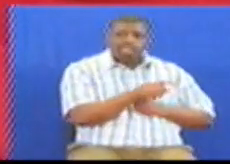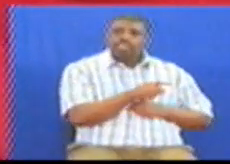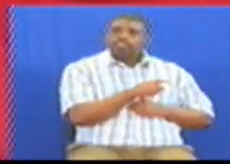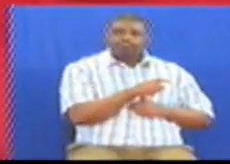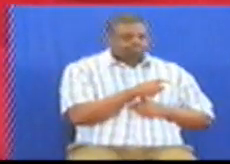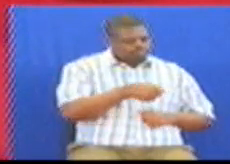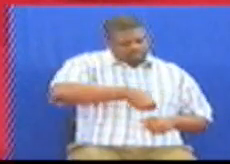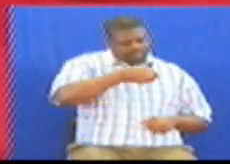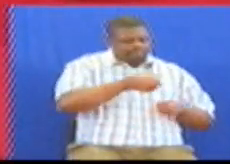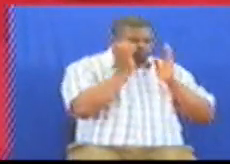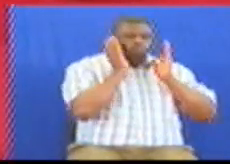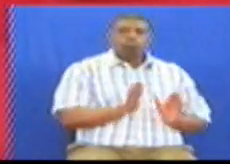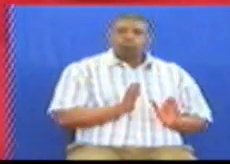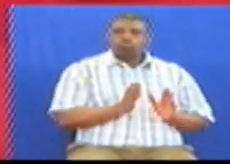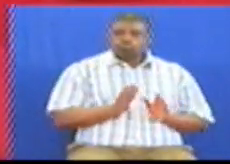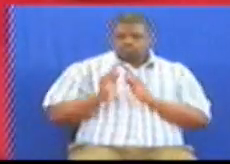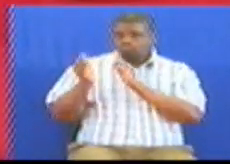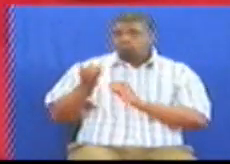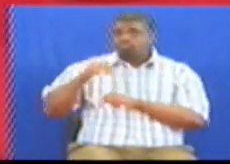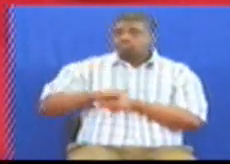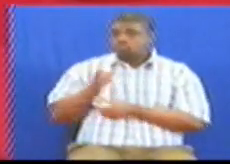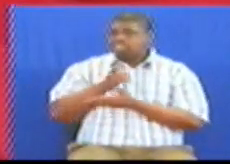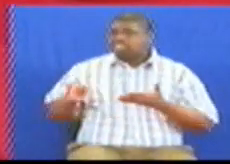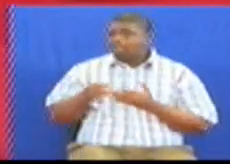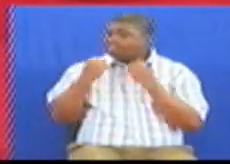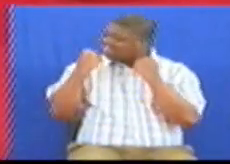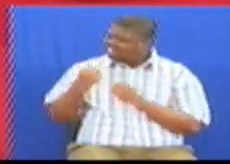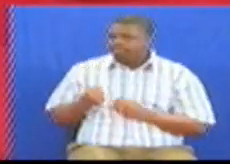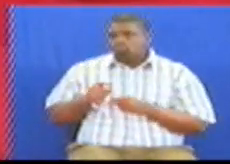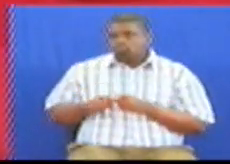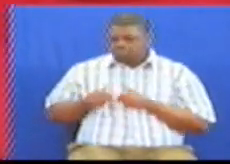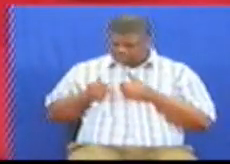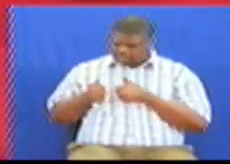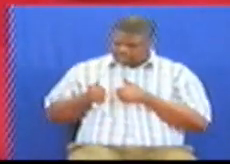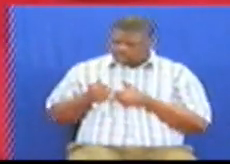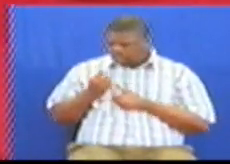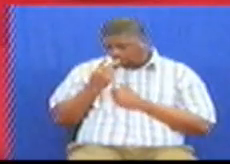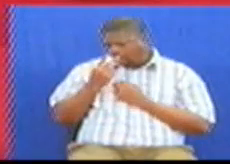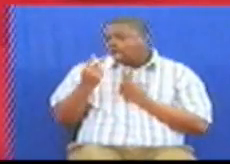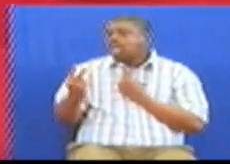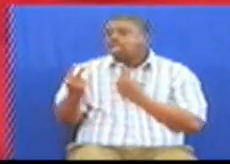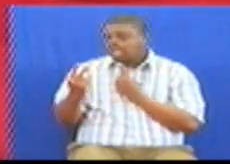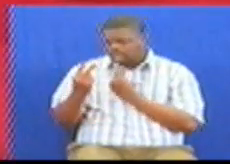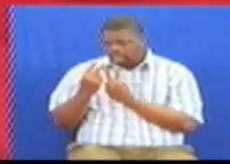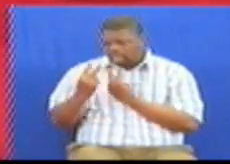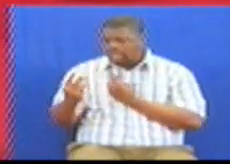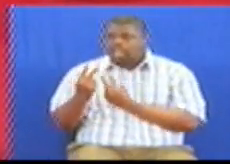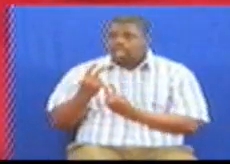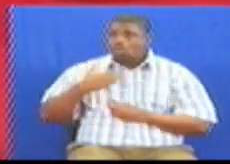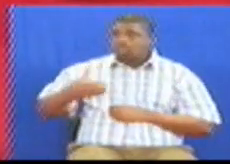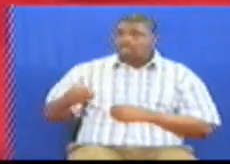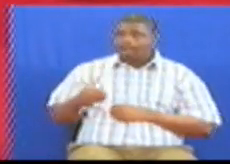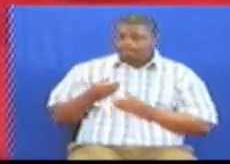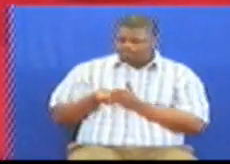Salaam miundombinu ni shida, na tulitaraji wizara iangalie ikiwezekana zile pesa zibaki mahala pale